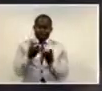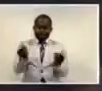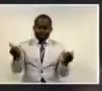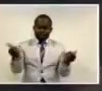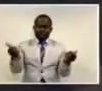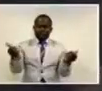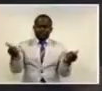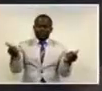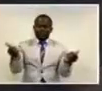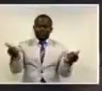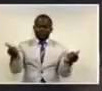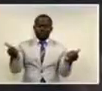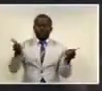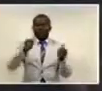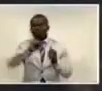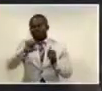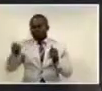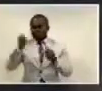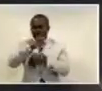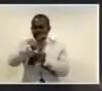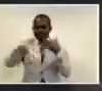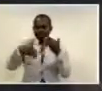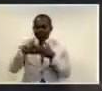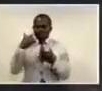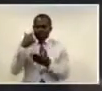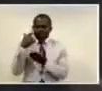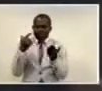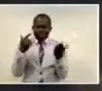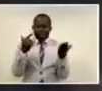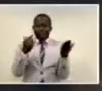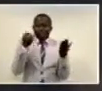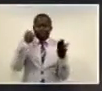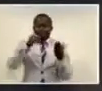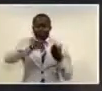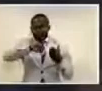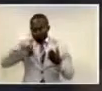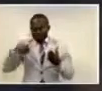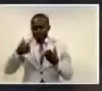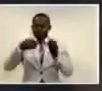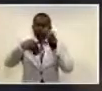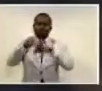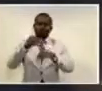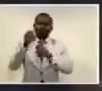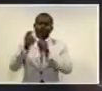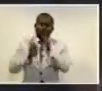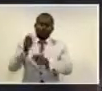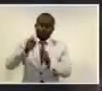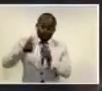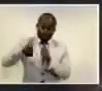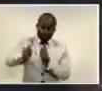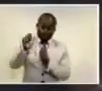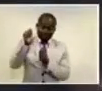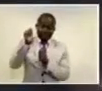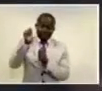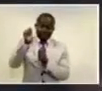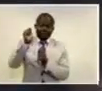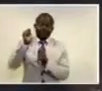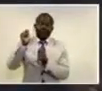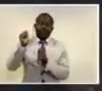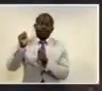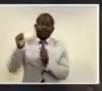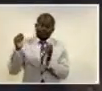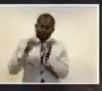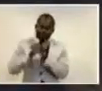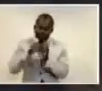vuba hanyuma ibisigaye numbwira ko hari uwakubujije gucuruza amata yawe kandi